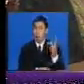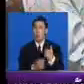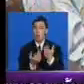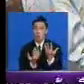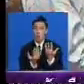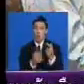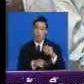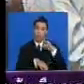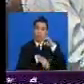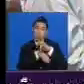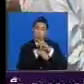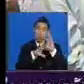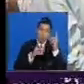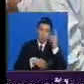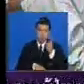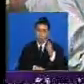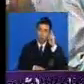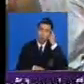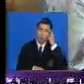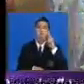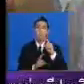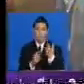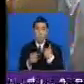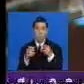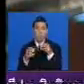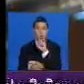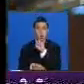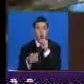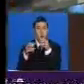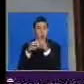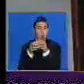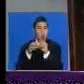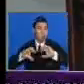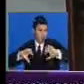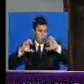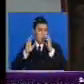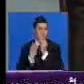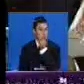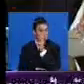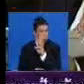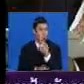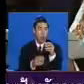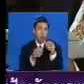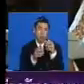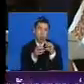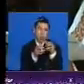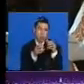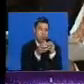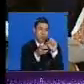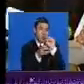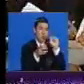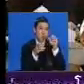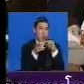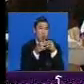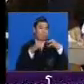การสิ้นสมาชิกภาพเท่านั้นแต่ยังมีส.ส.พรรคร่วมรัฐบาลอีกจำนวน6คนและส.ส.ฝ่ายค้านอีก 5-7 คนที่อยู่ในข่าย